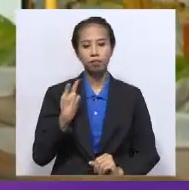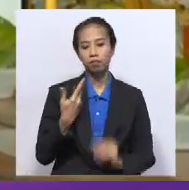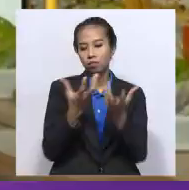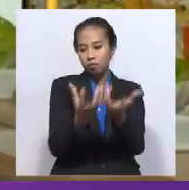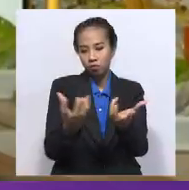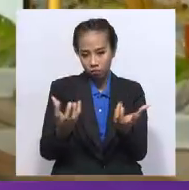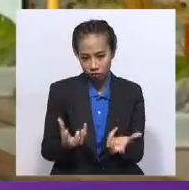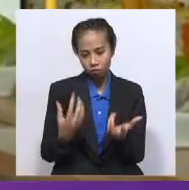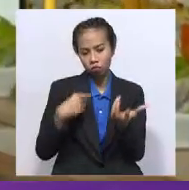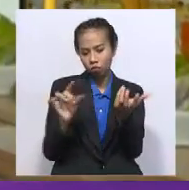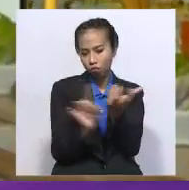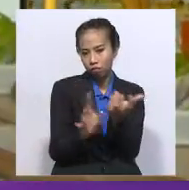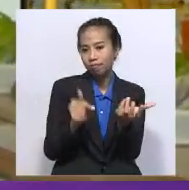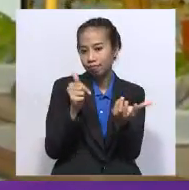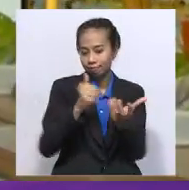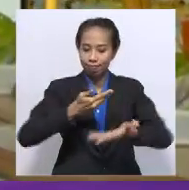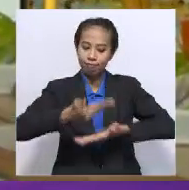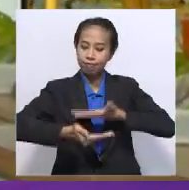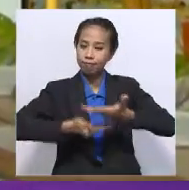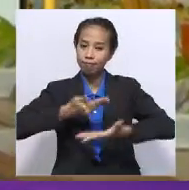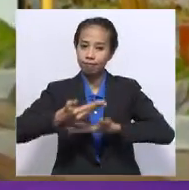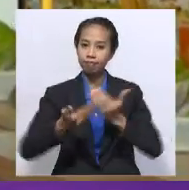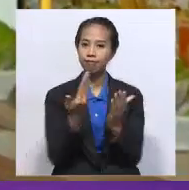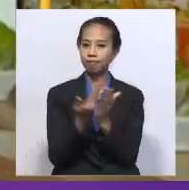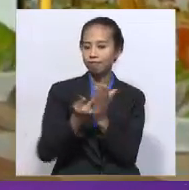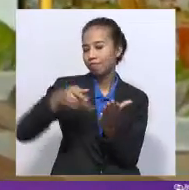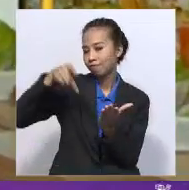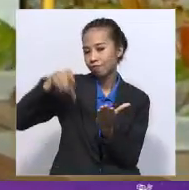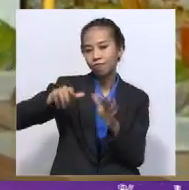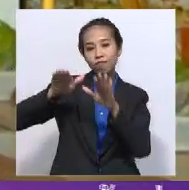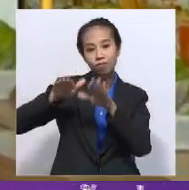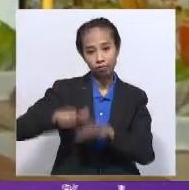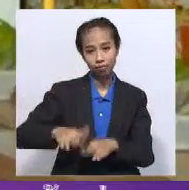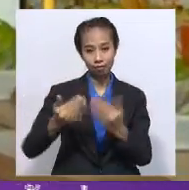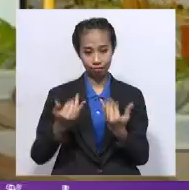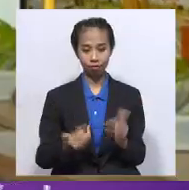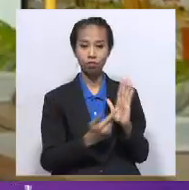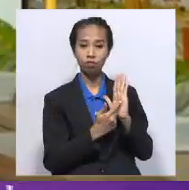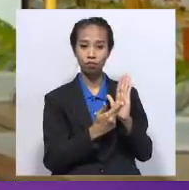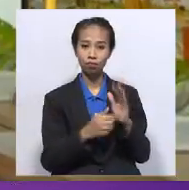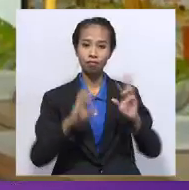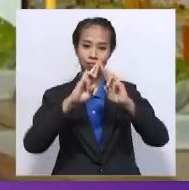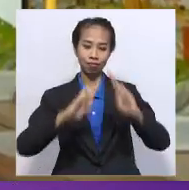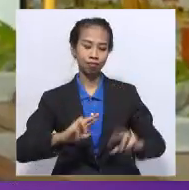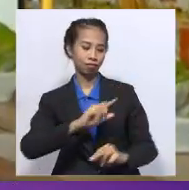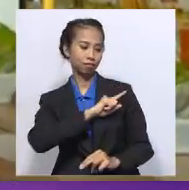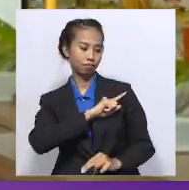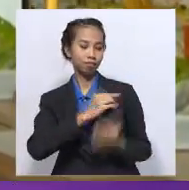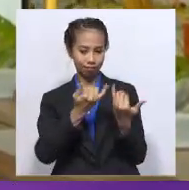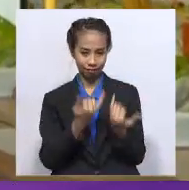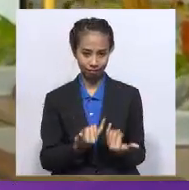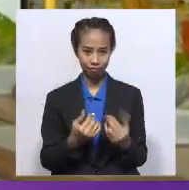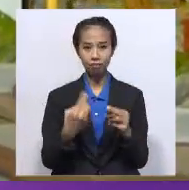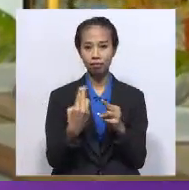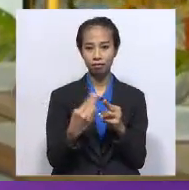ะครับที่มีคุณภาพมาจำหน่ายกันในราคาพิเศษอย่างต่อเนื่องครับอย่างร้านของภาคเอกชนนะครับที่ผมยืนอยู่ขณะนี้